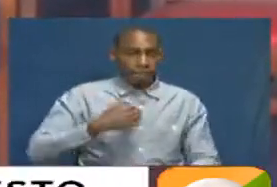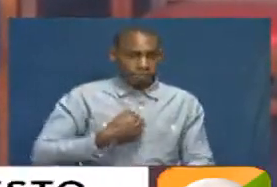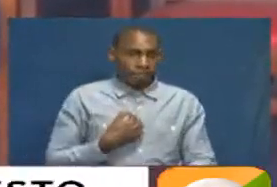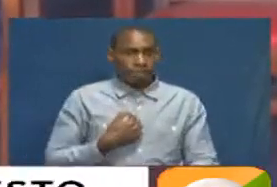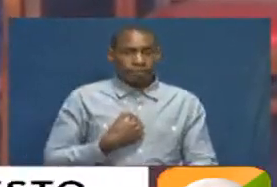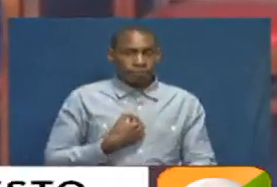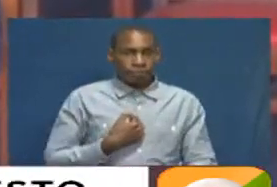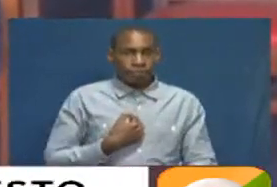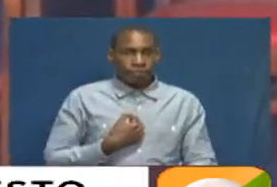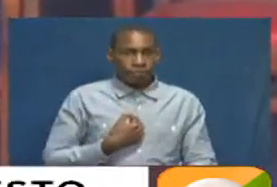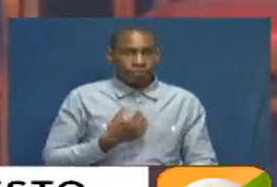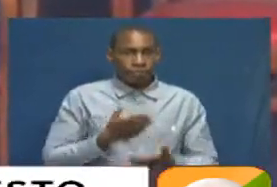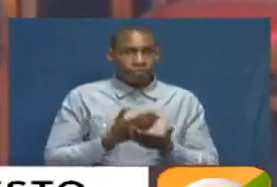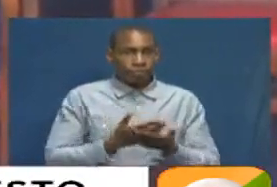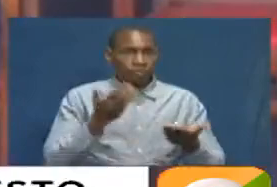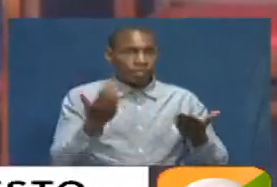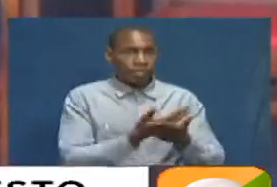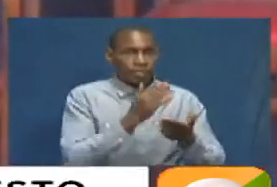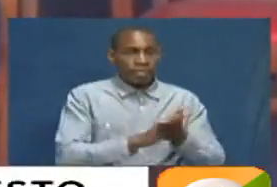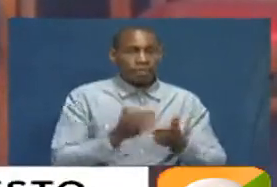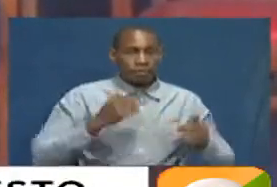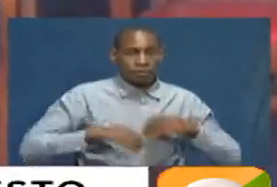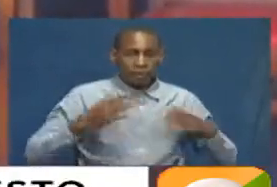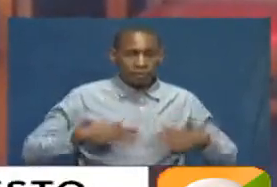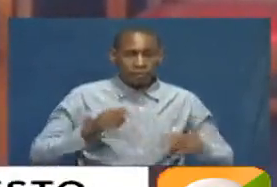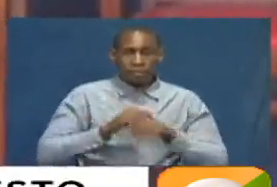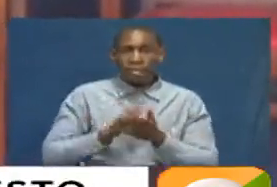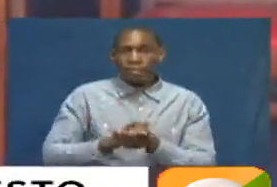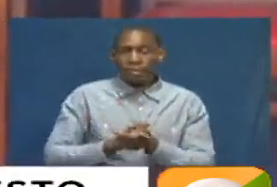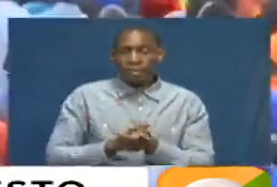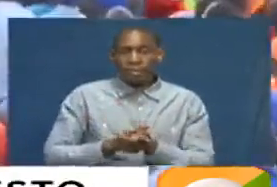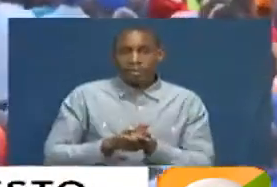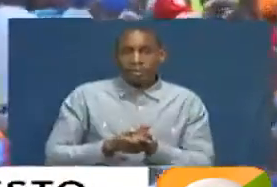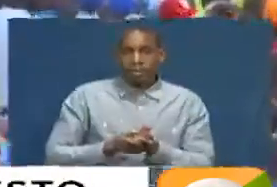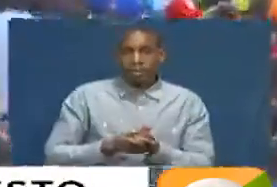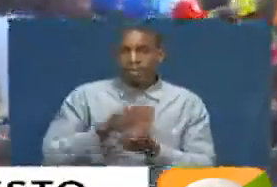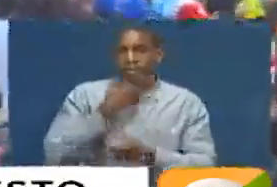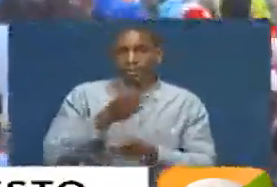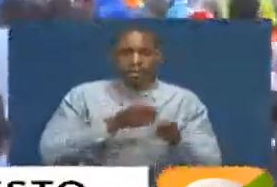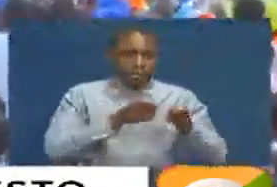na kiboko ya kufukuza wafisadi, baba akisimama hapo.